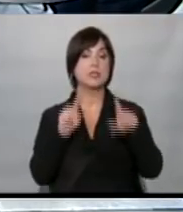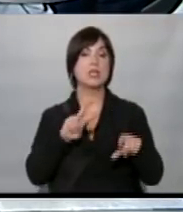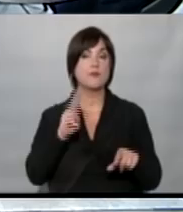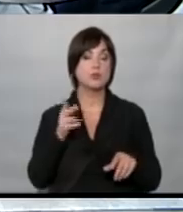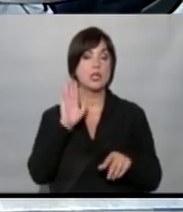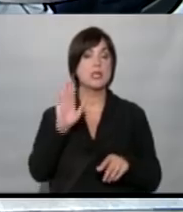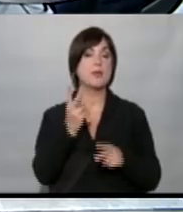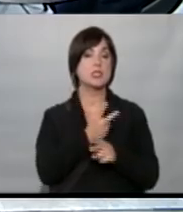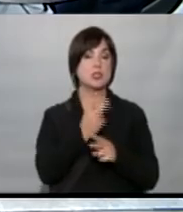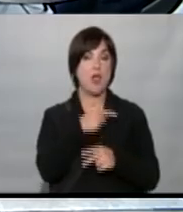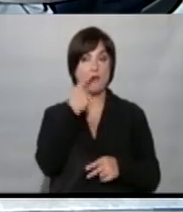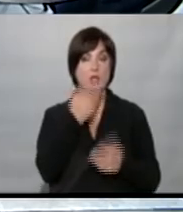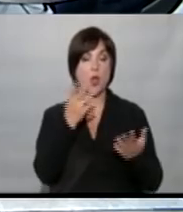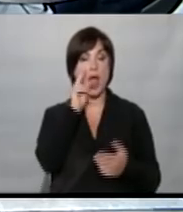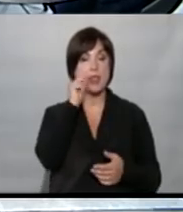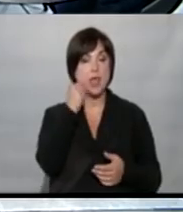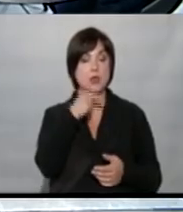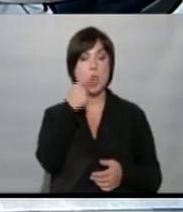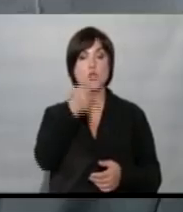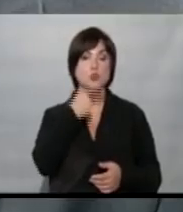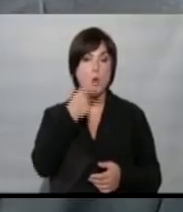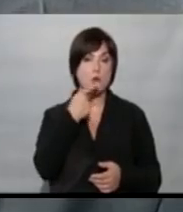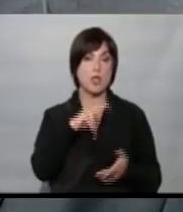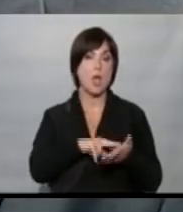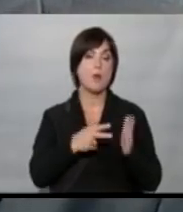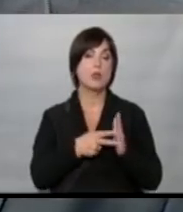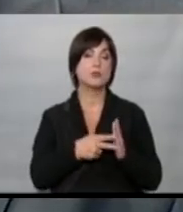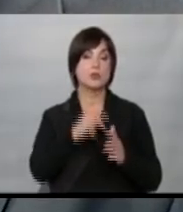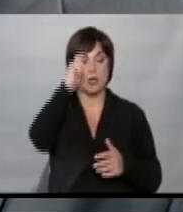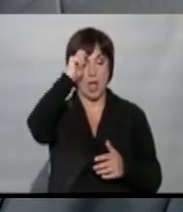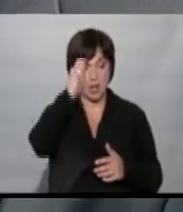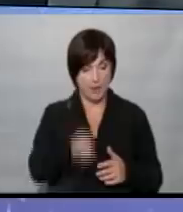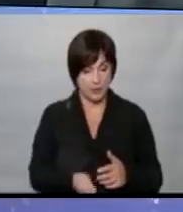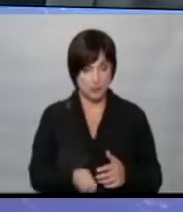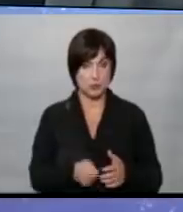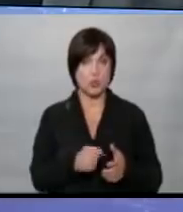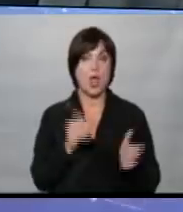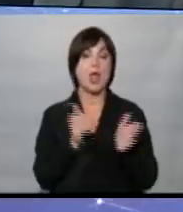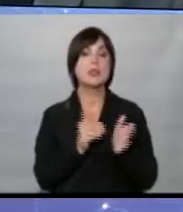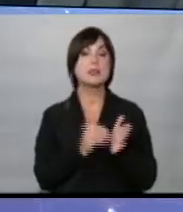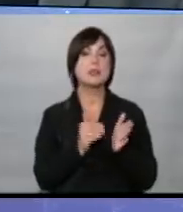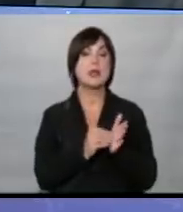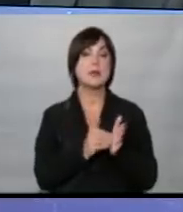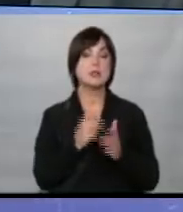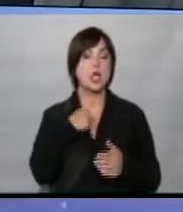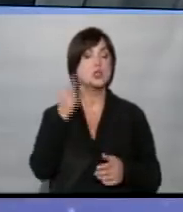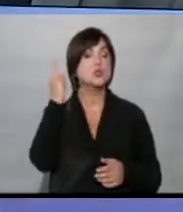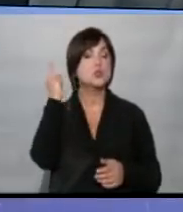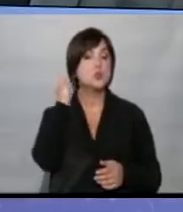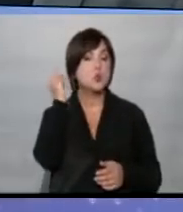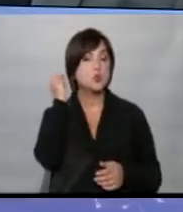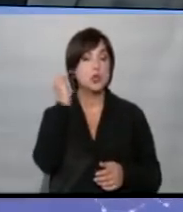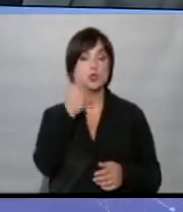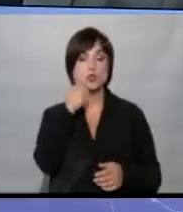другите западни земји велат кога народот зборува, политичарите капата долу. Треба да, да слушаат